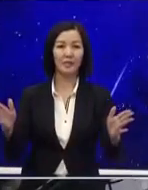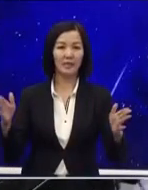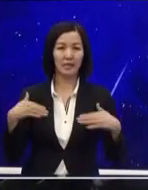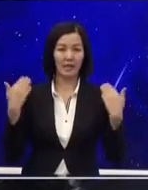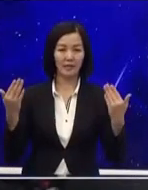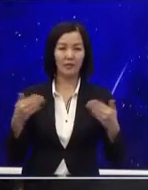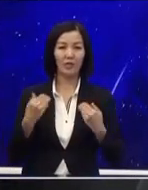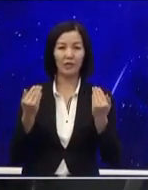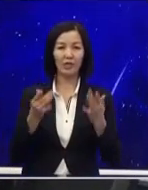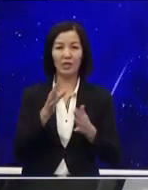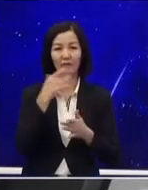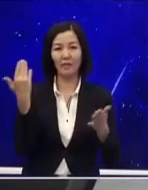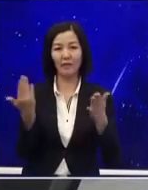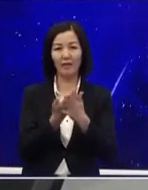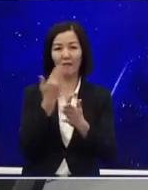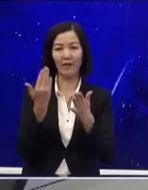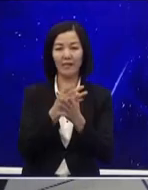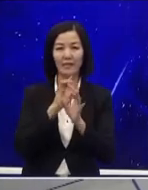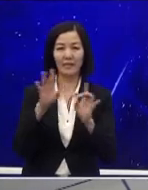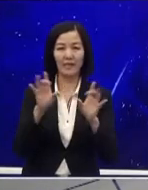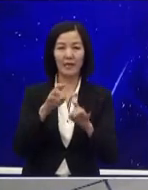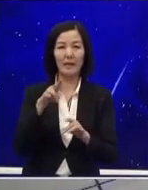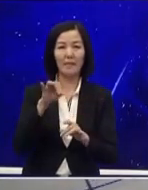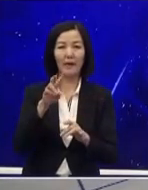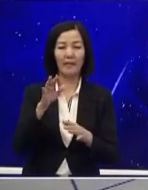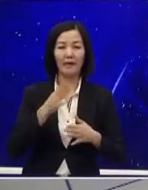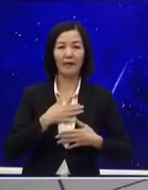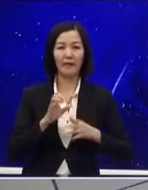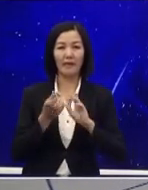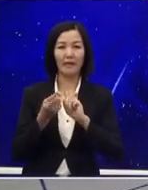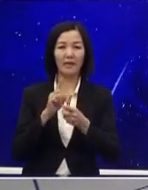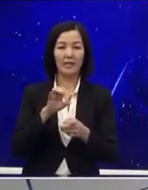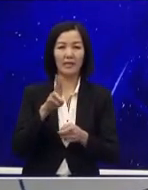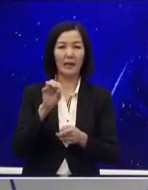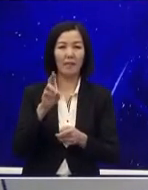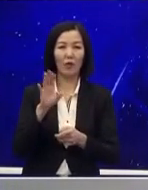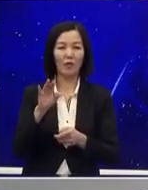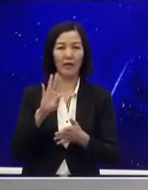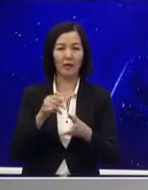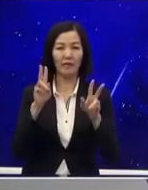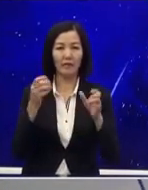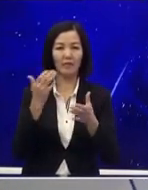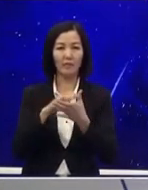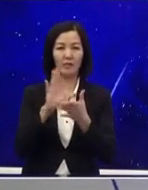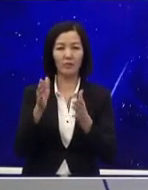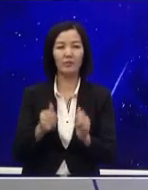Здравствуйте, вы смотрите новости на телеканале ЖТСУ. С вами Панау Исимбекова. Сурдоперевод Айгуль Стамбековой. Сегодня в выпуске.